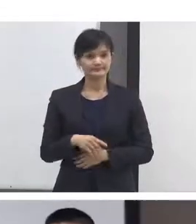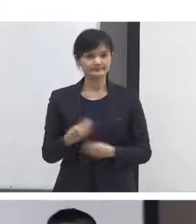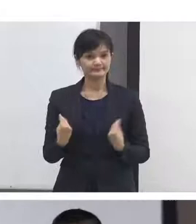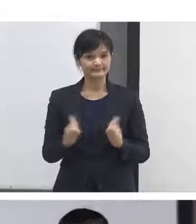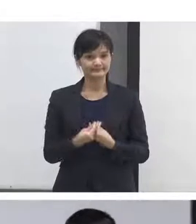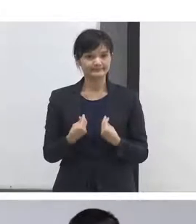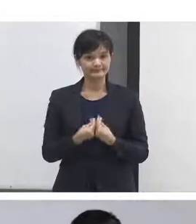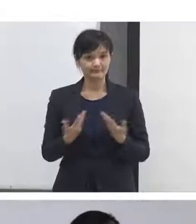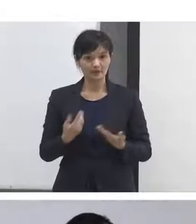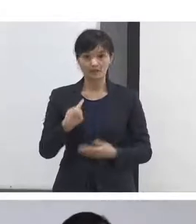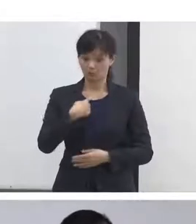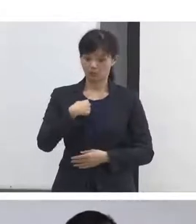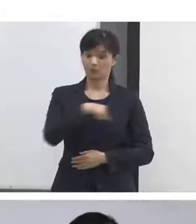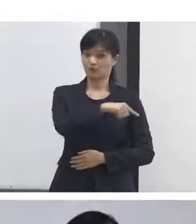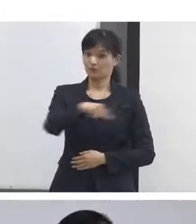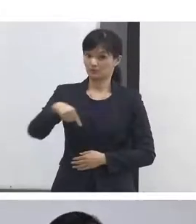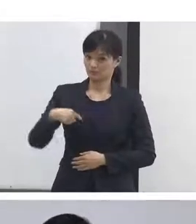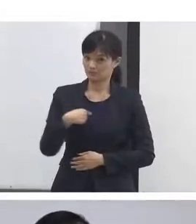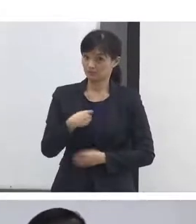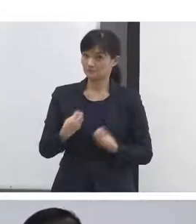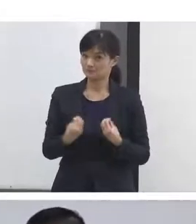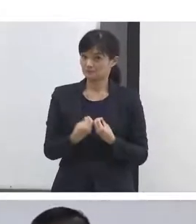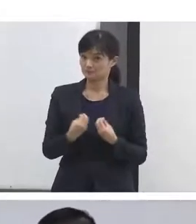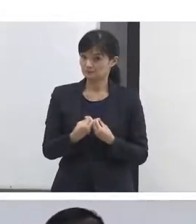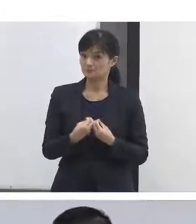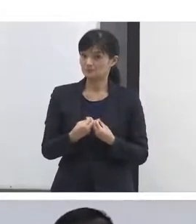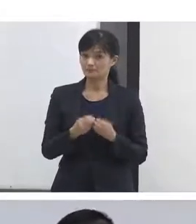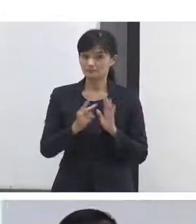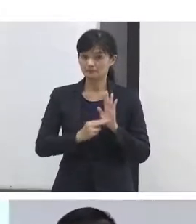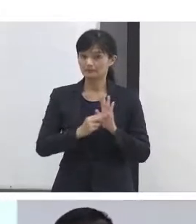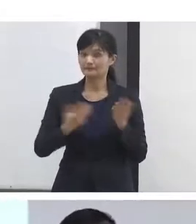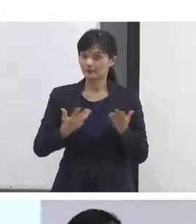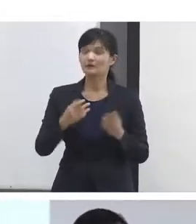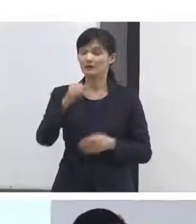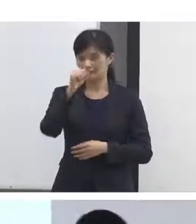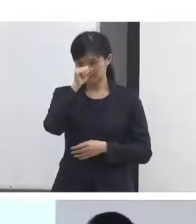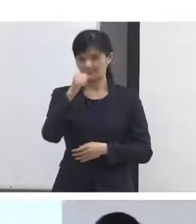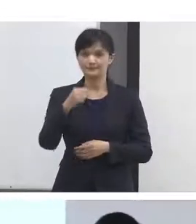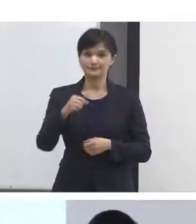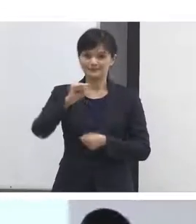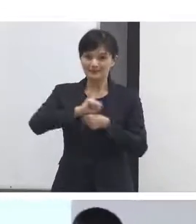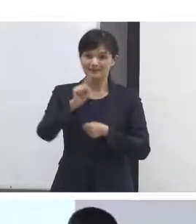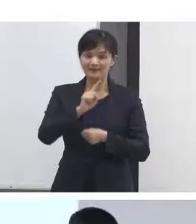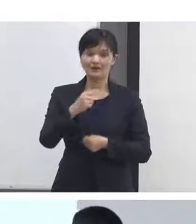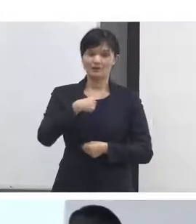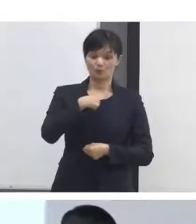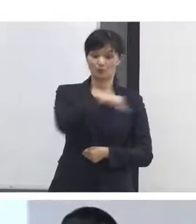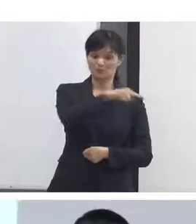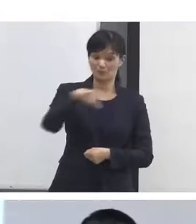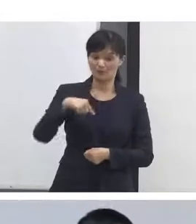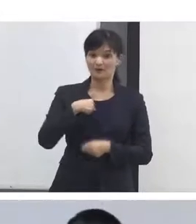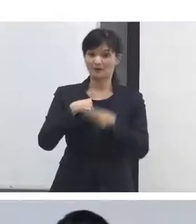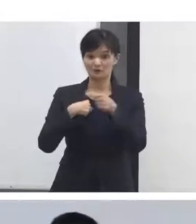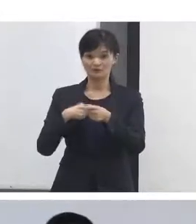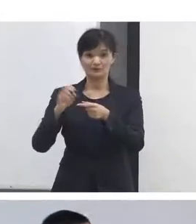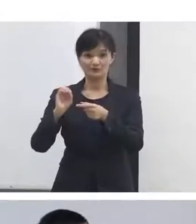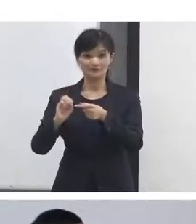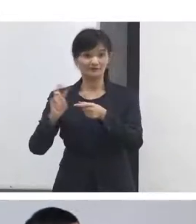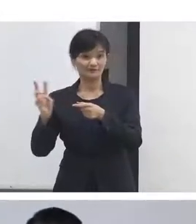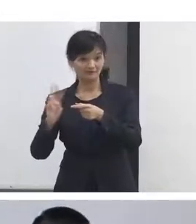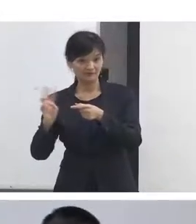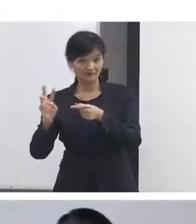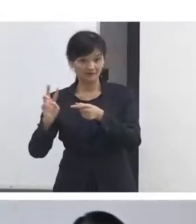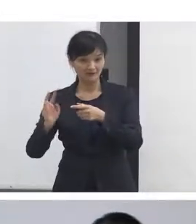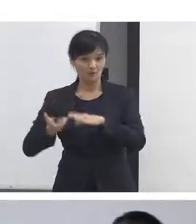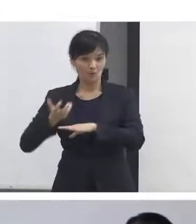你可以把我们讲得更精准一点，就是我们 G0V 贡献者。这样好像比较好一点、哦、在英文听起来不太一样。We